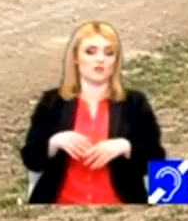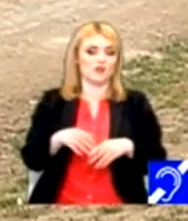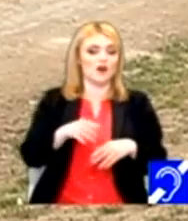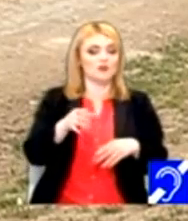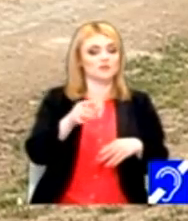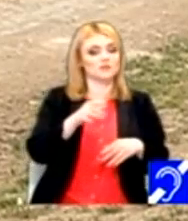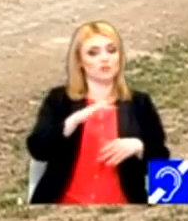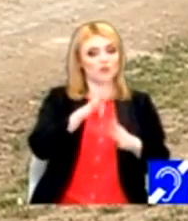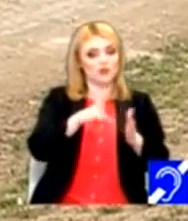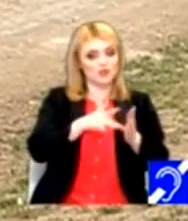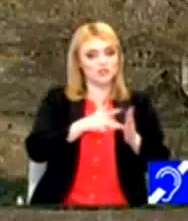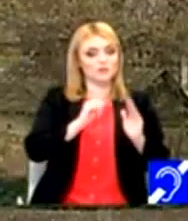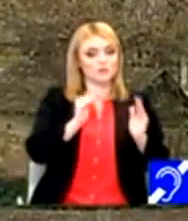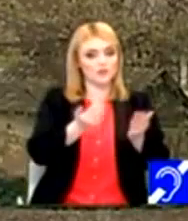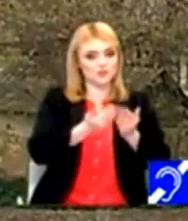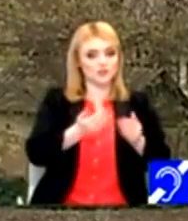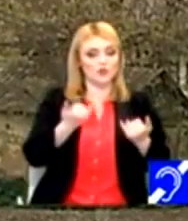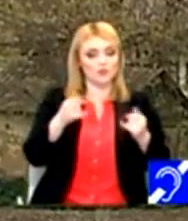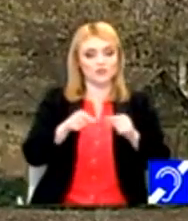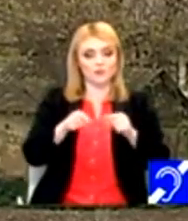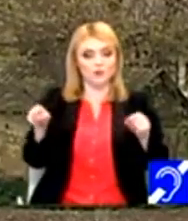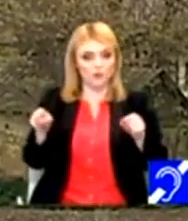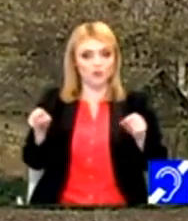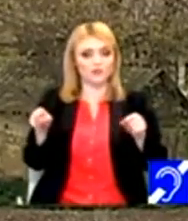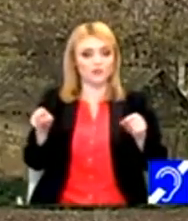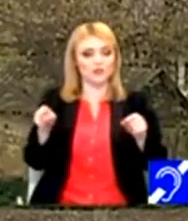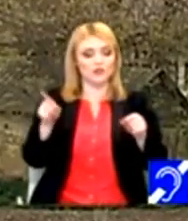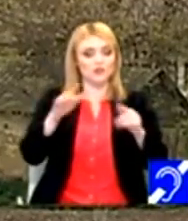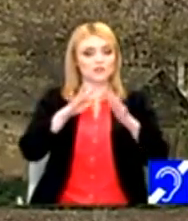de la 553 prin această lege, nu o putem achita.